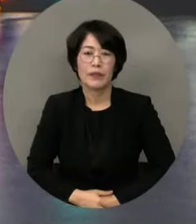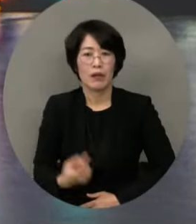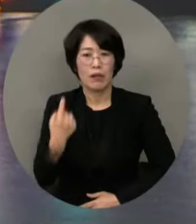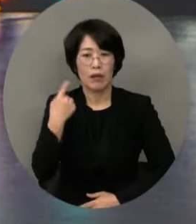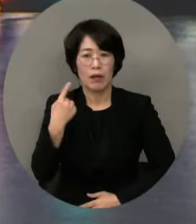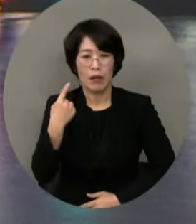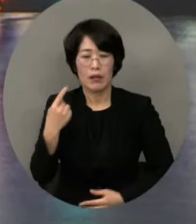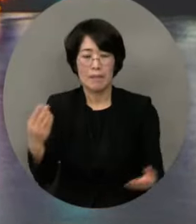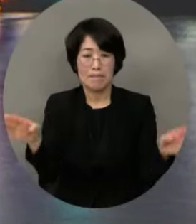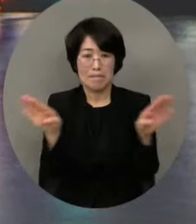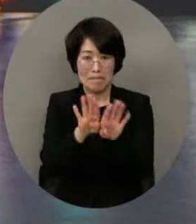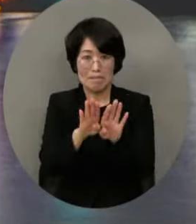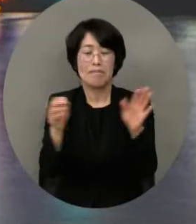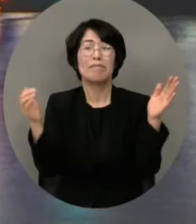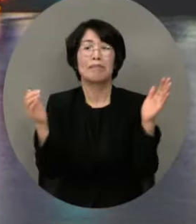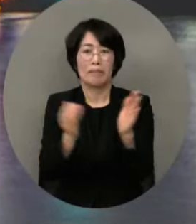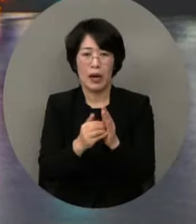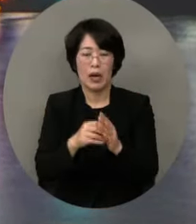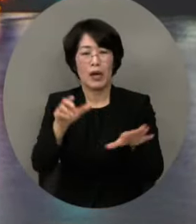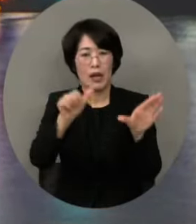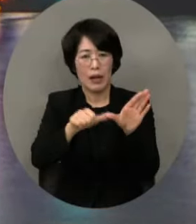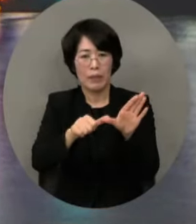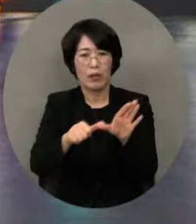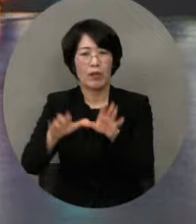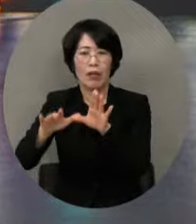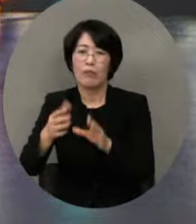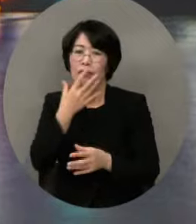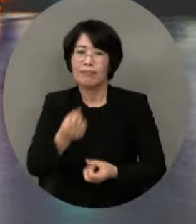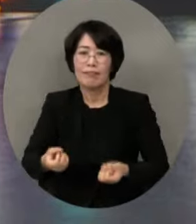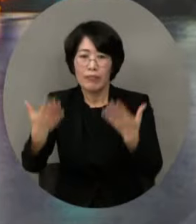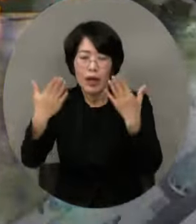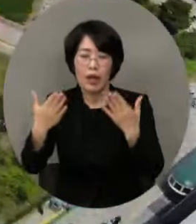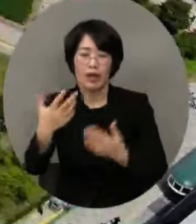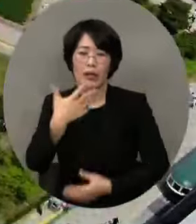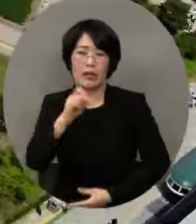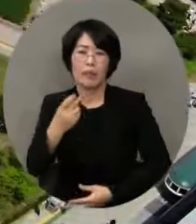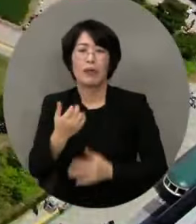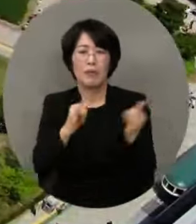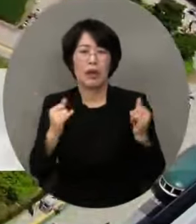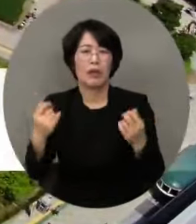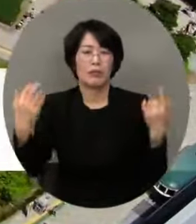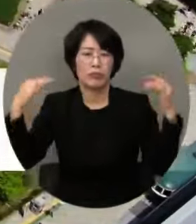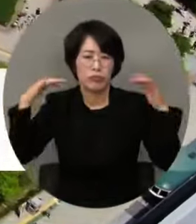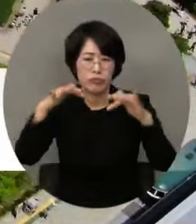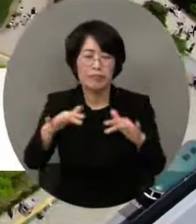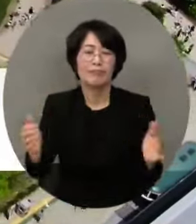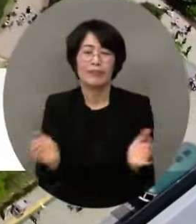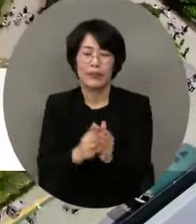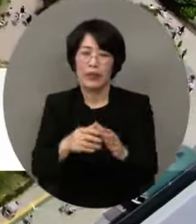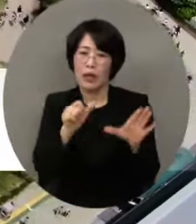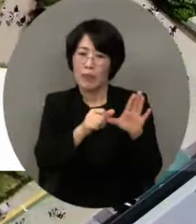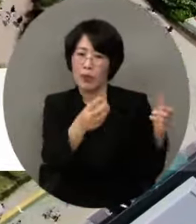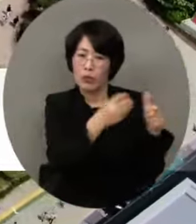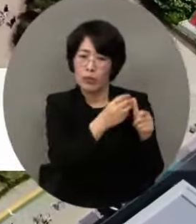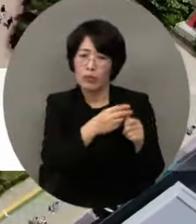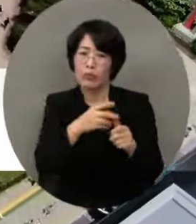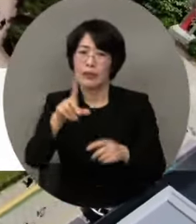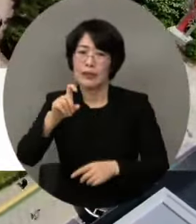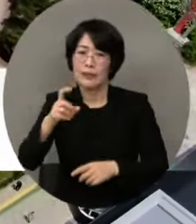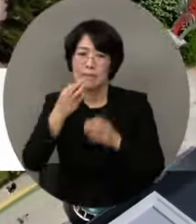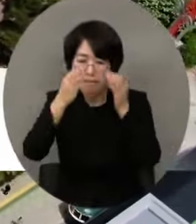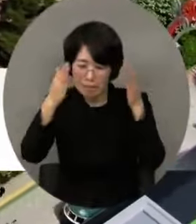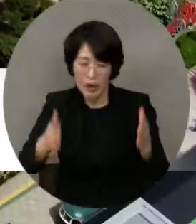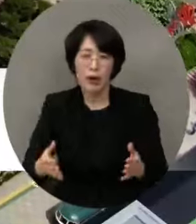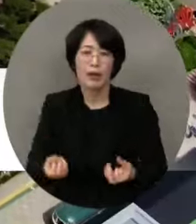어제 폐막식을 끝으로 마무리한 한평 나비 대축제 18만여 명이 찾았습니다 한평 그는 11일간의